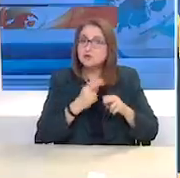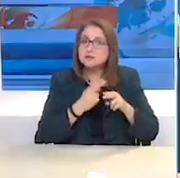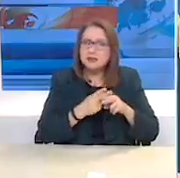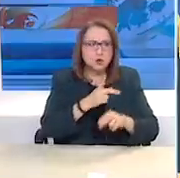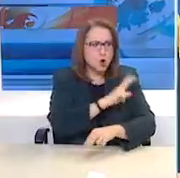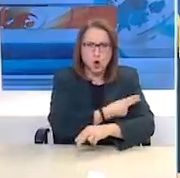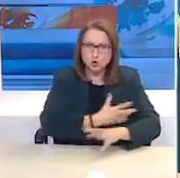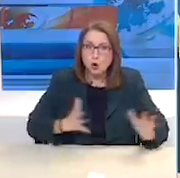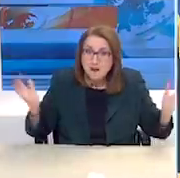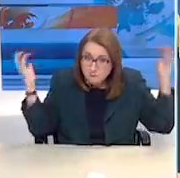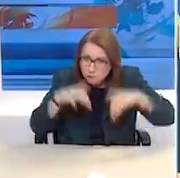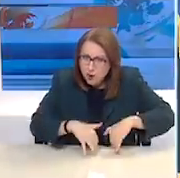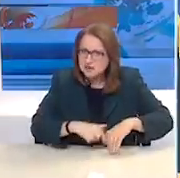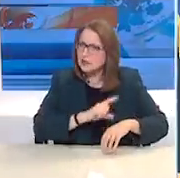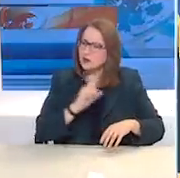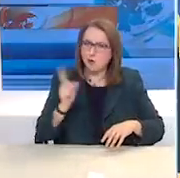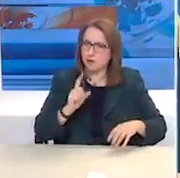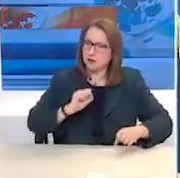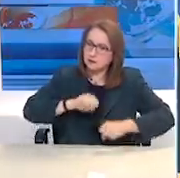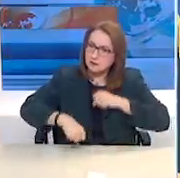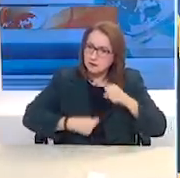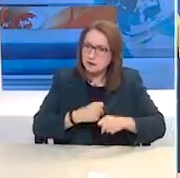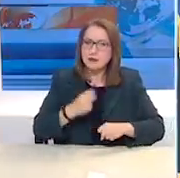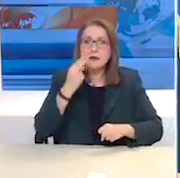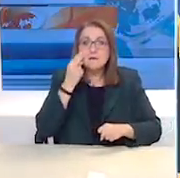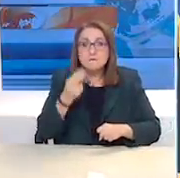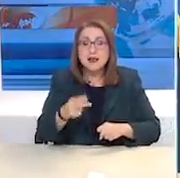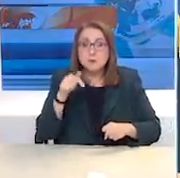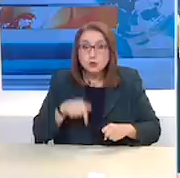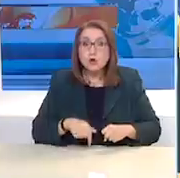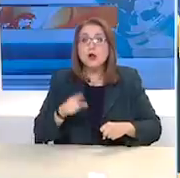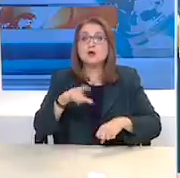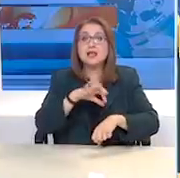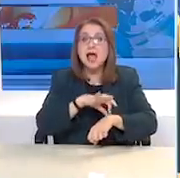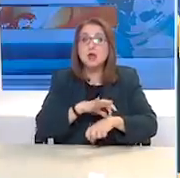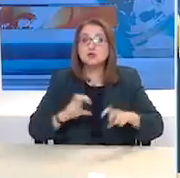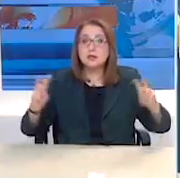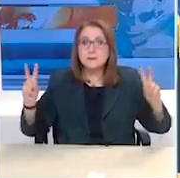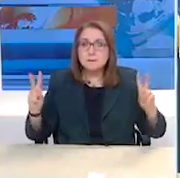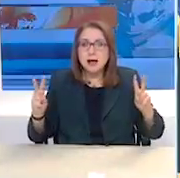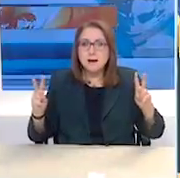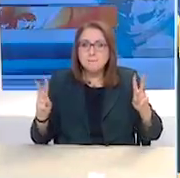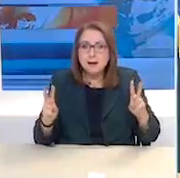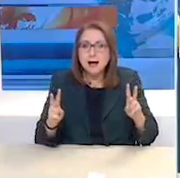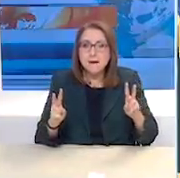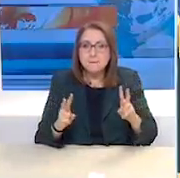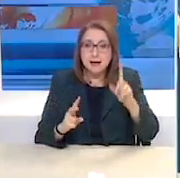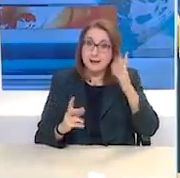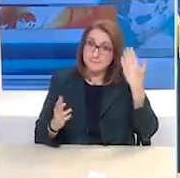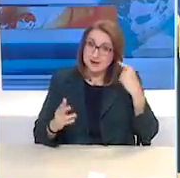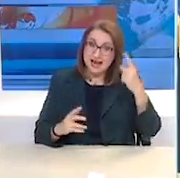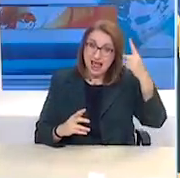1? Σημαίνει ότι η νόσος φθήνει, σβήνει δηλαδή, και τελικά εξαφανίζεται. Ελπίζουμε